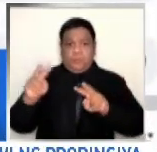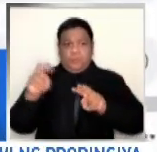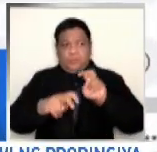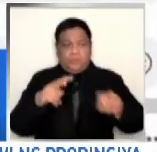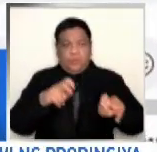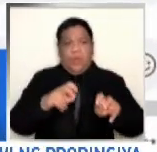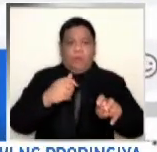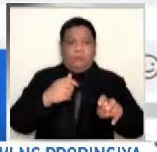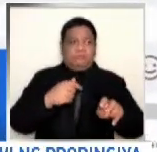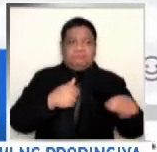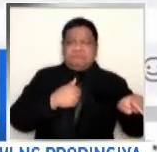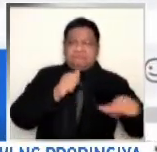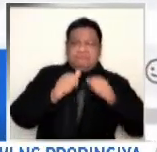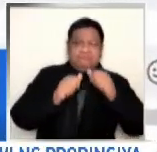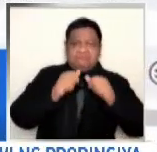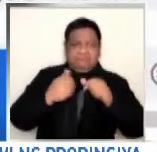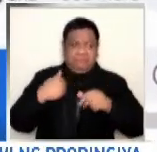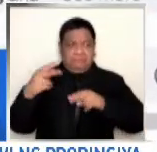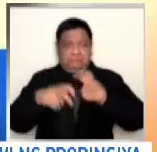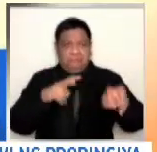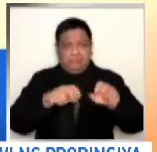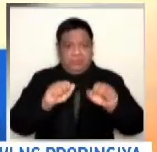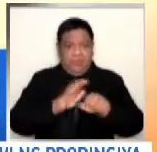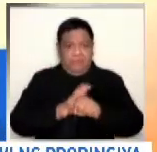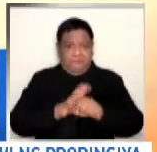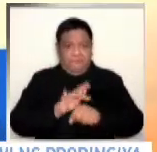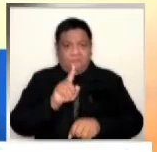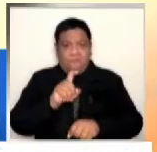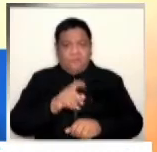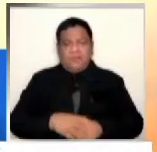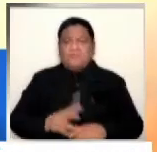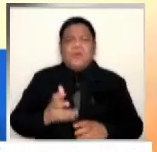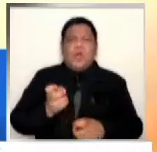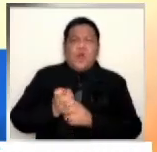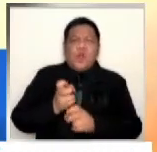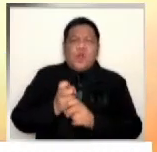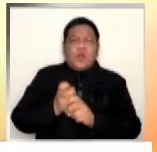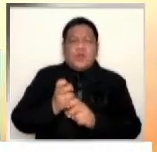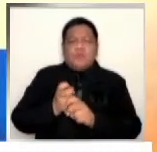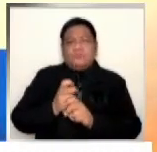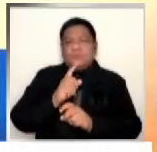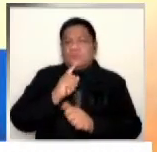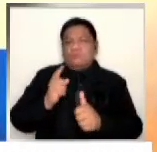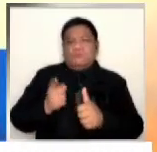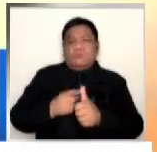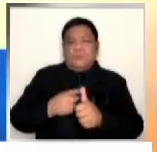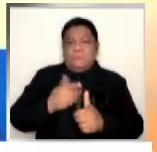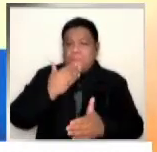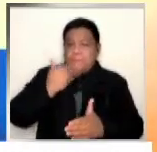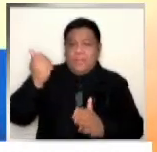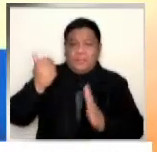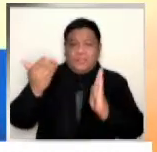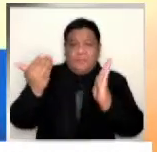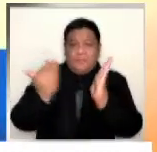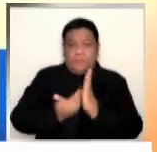post mo. Oo nga, pero mahirap yun, no? Of course, unang-una, the best evidence will be